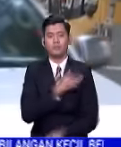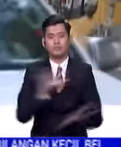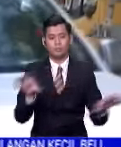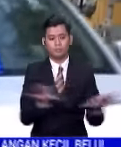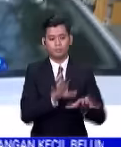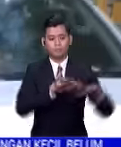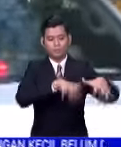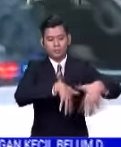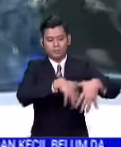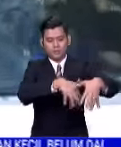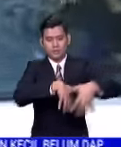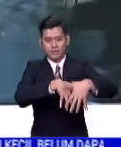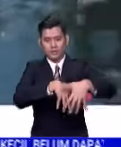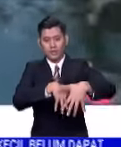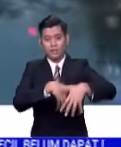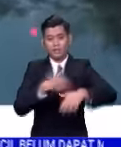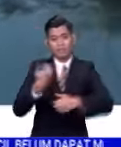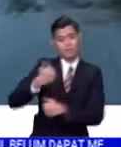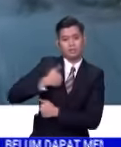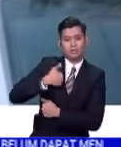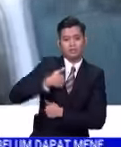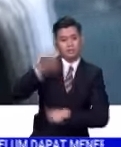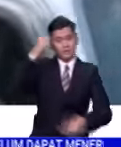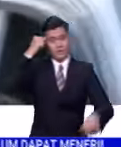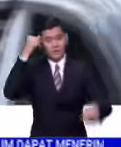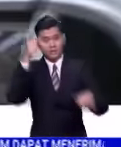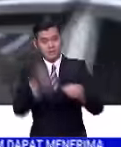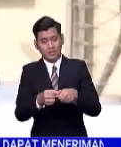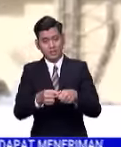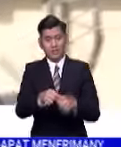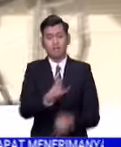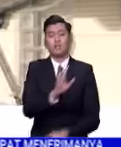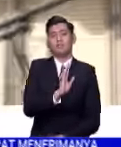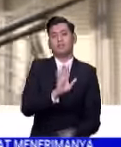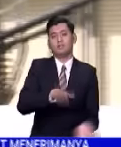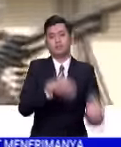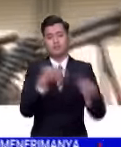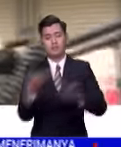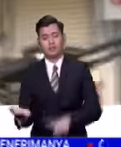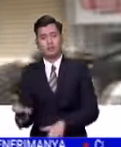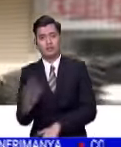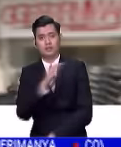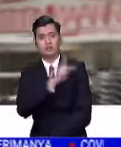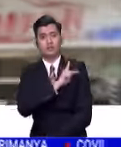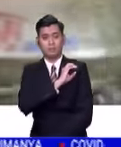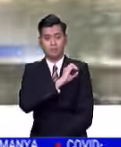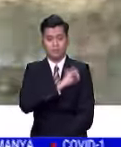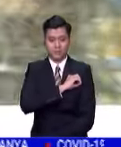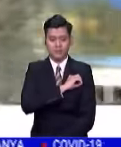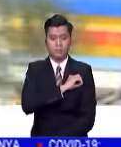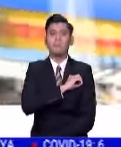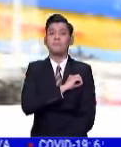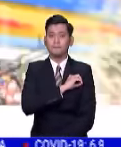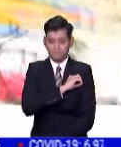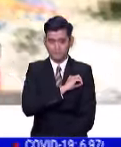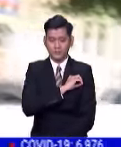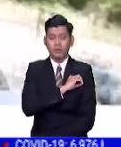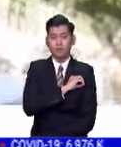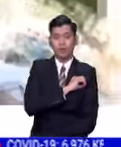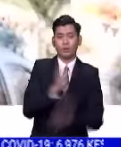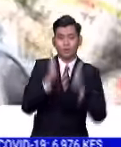perarakan ketenteraan selain memperingati kematian komandannya Basim Issa. Angka korban akibat serangan Zionis